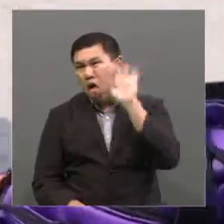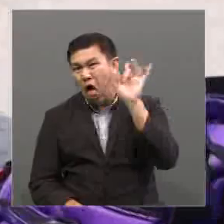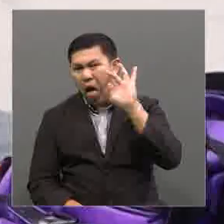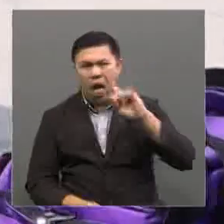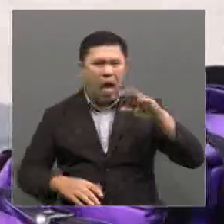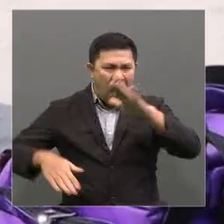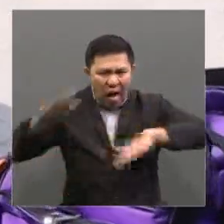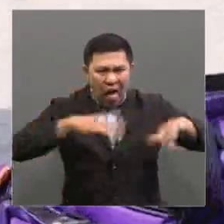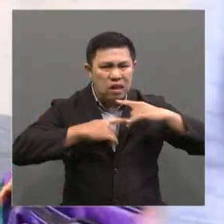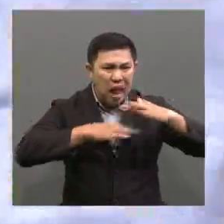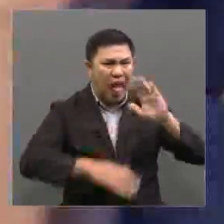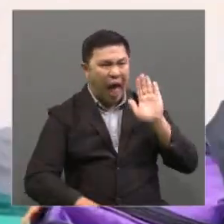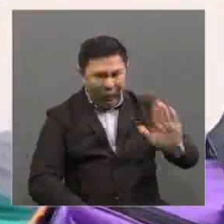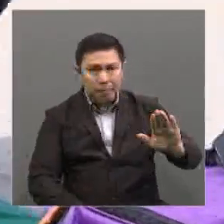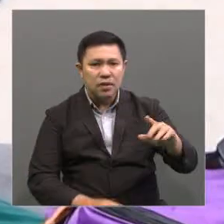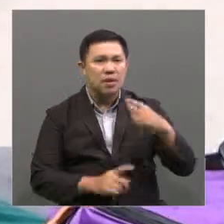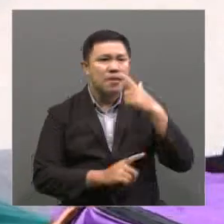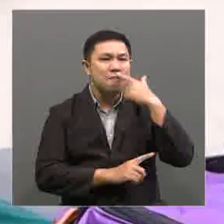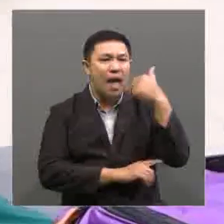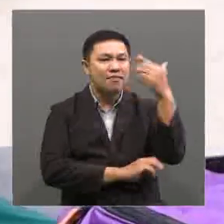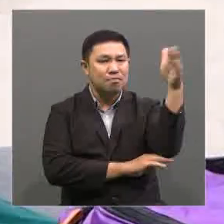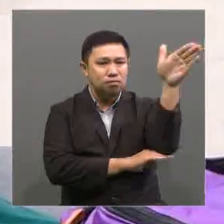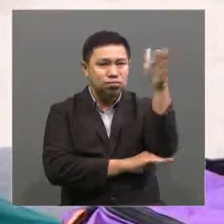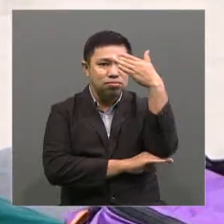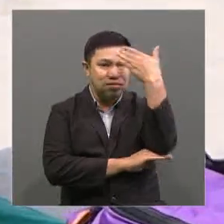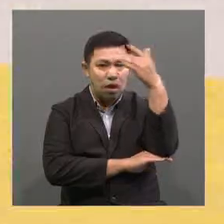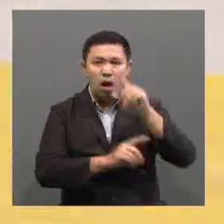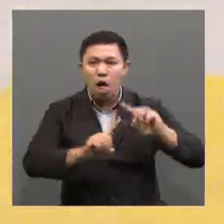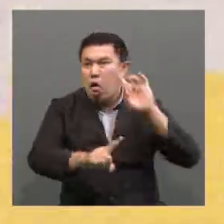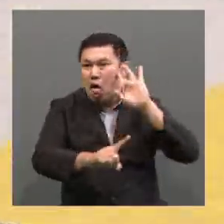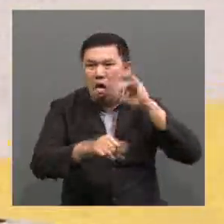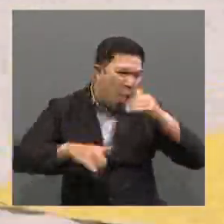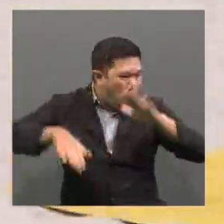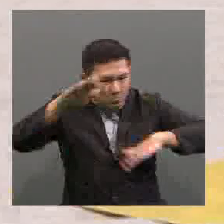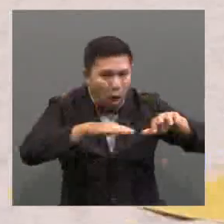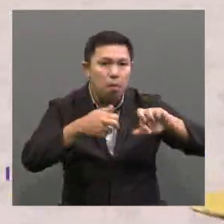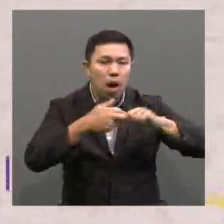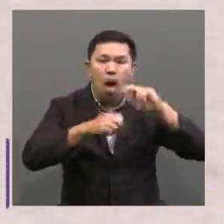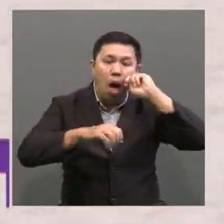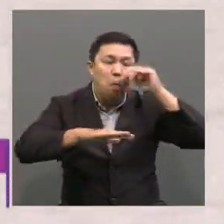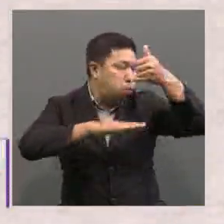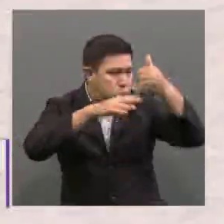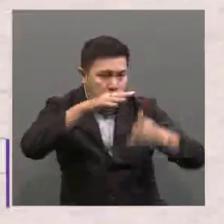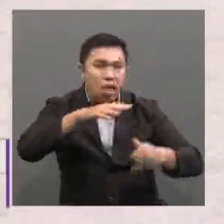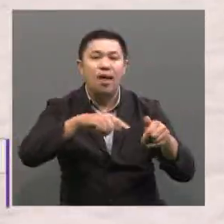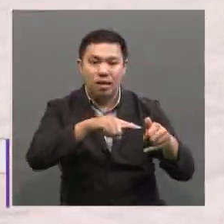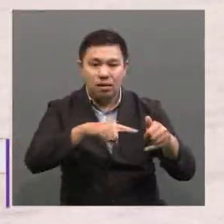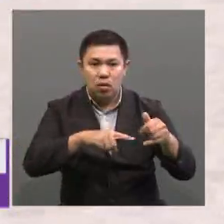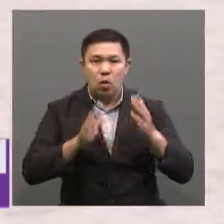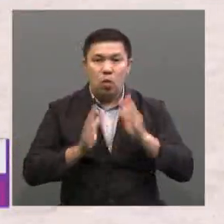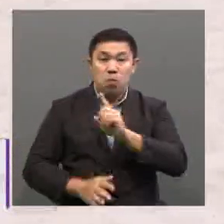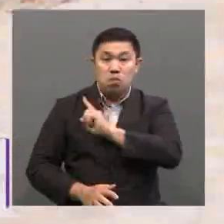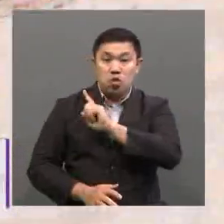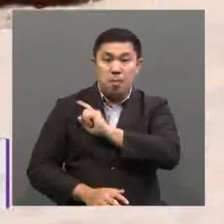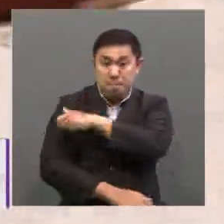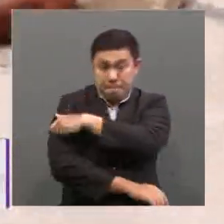จุดที่ห้ามเล่นน้ำหรือว่าจุดธงแดงมีการปักธงไว้แต่ยังลงไปเล่นแล้วก็เกิดเหตุจมน้ำขึ้นนะคะเจ้าหน้าที่ไลฟ์